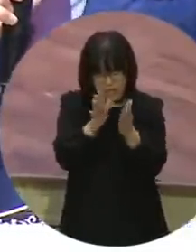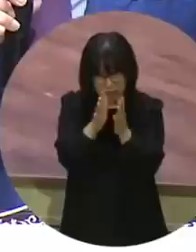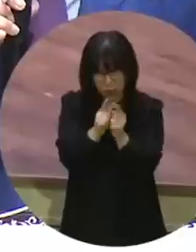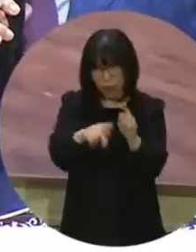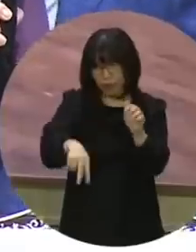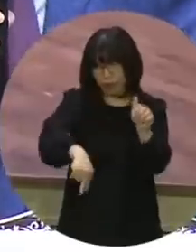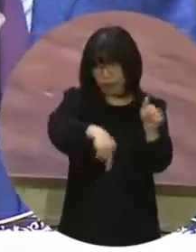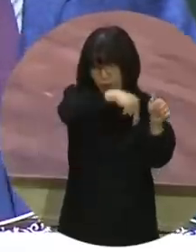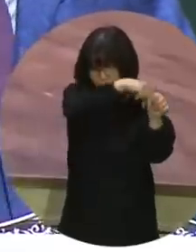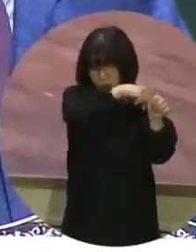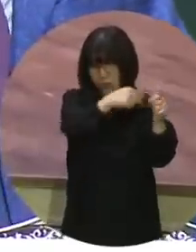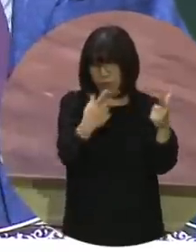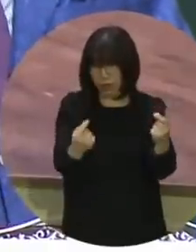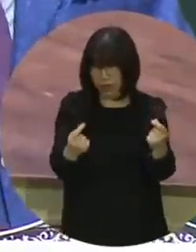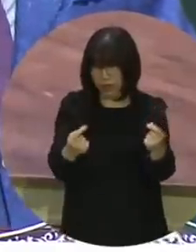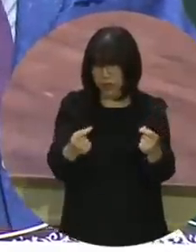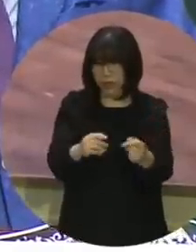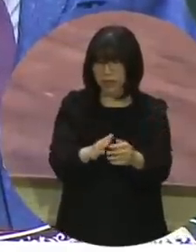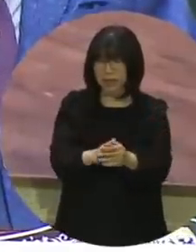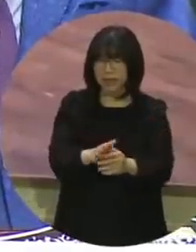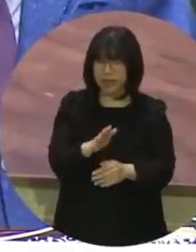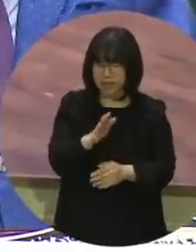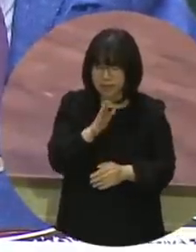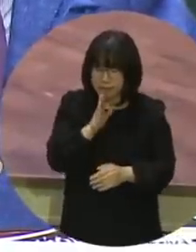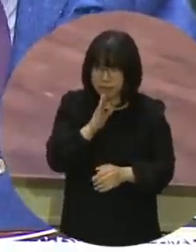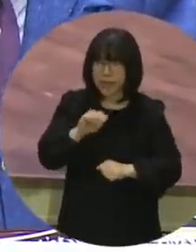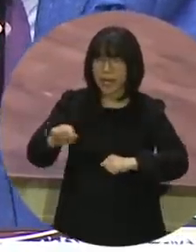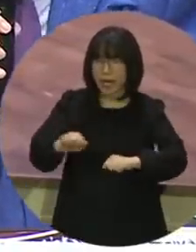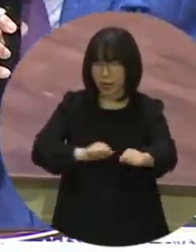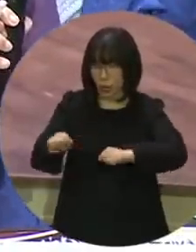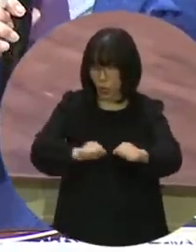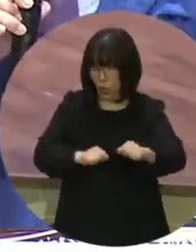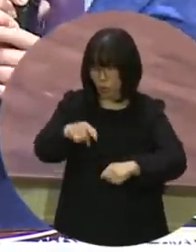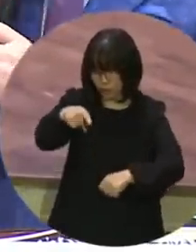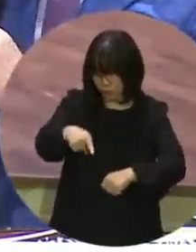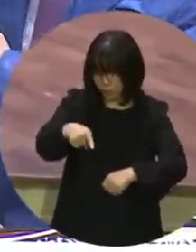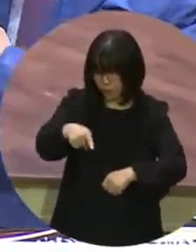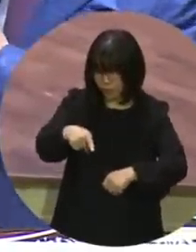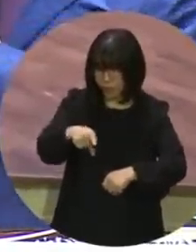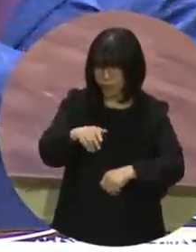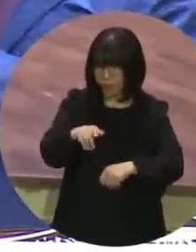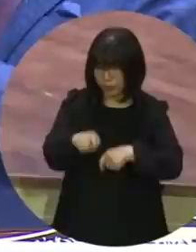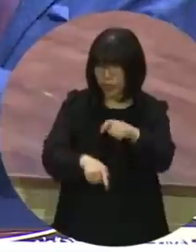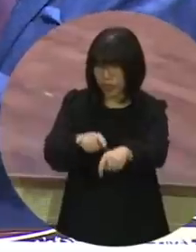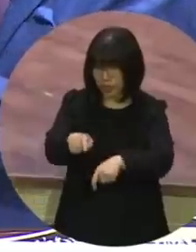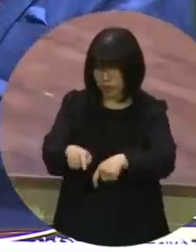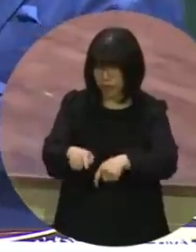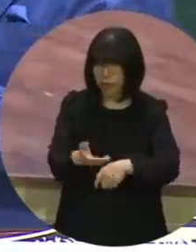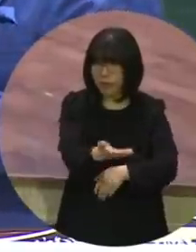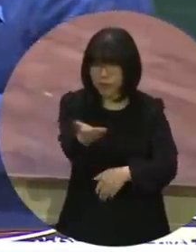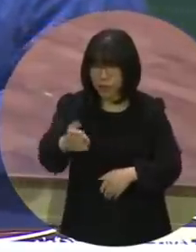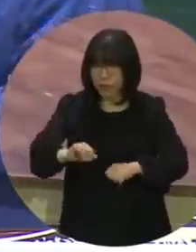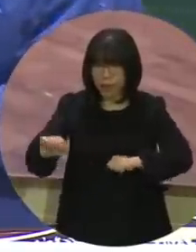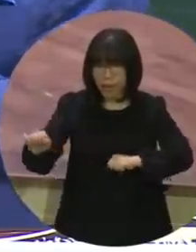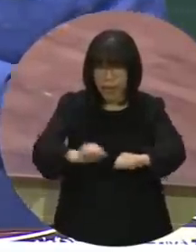행동이 프랙티스예요. 그러니까 행동해야 돼, 행동. 행동 이어져. 그래서 행함이 없는 믿음은 무슨